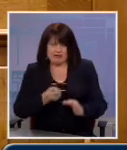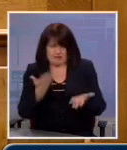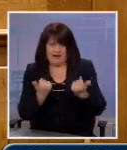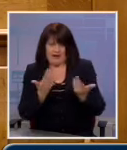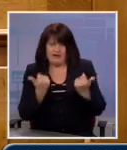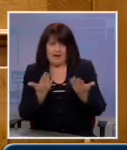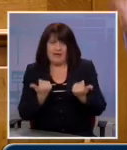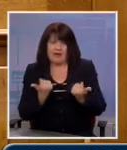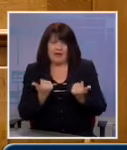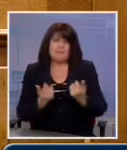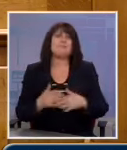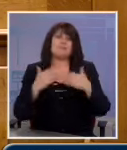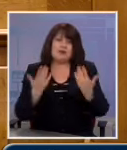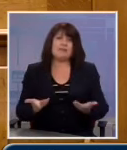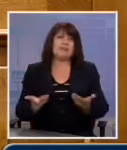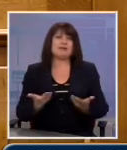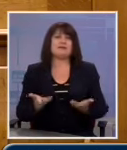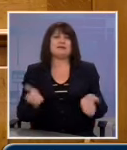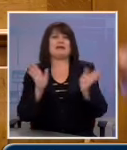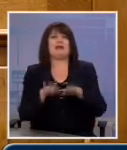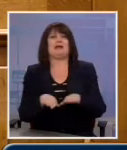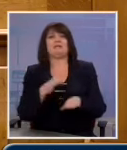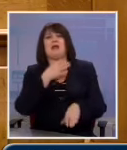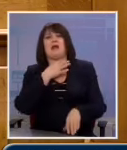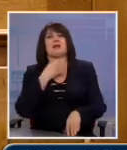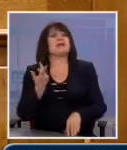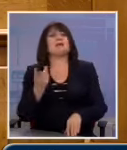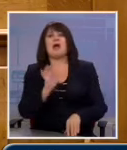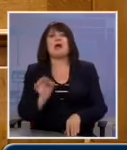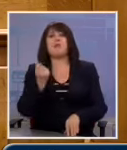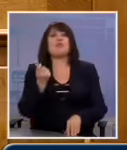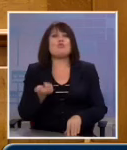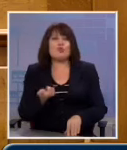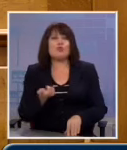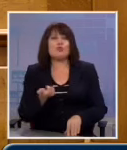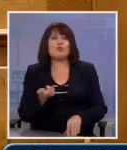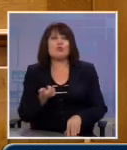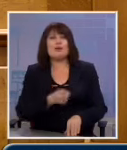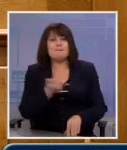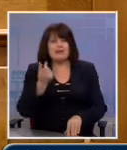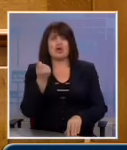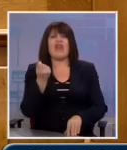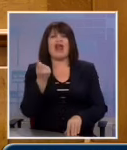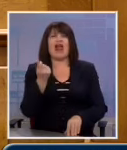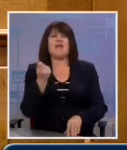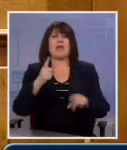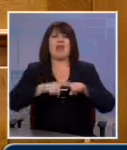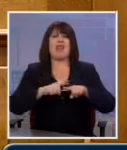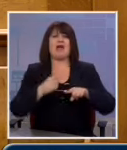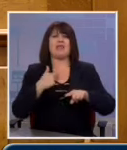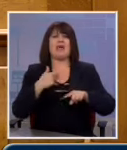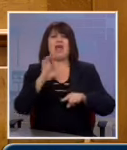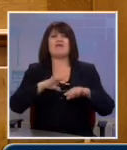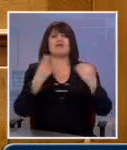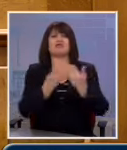εντολή, επειδή για να καλύψετε αυτή την ανάγκη θα είστε υποχρεωμένοι να γυρίσετε σε εθνικό νόμισμα που μας πετάει έξω